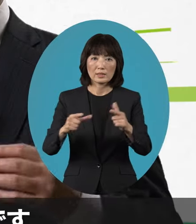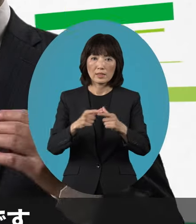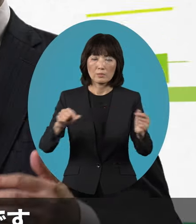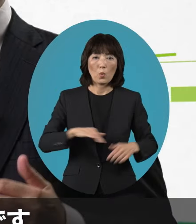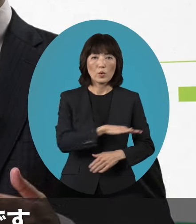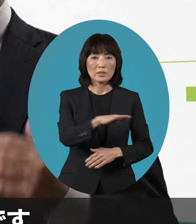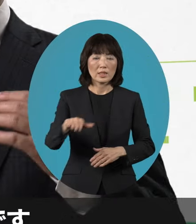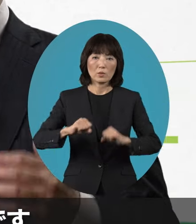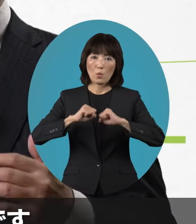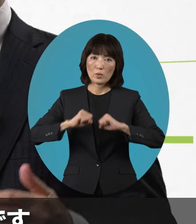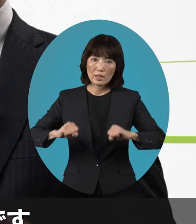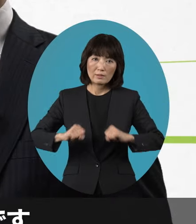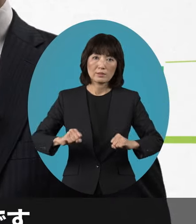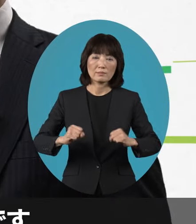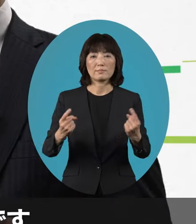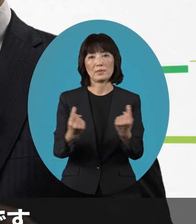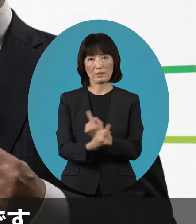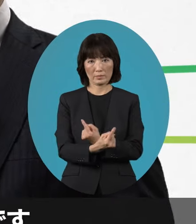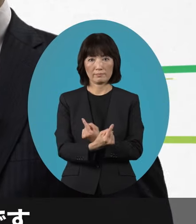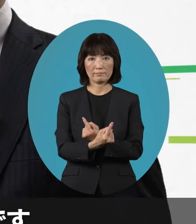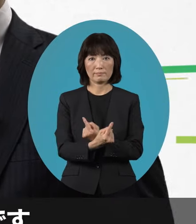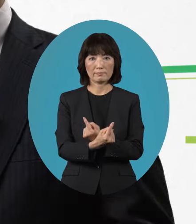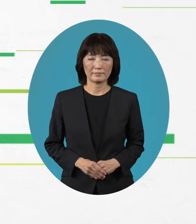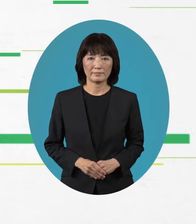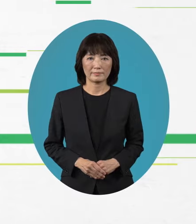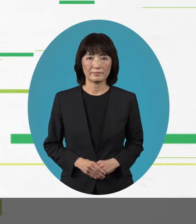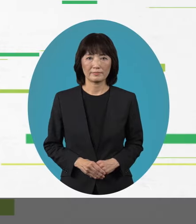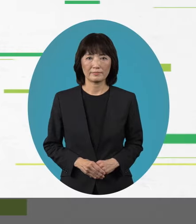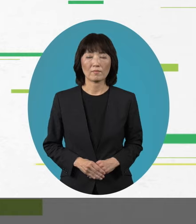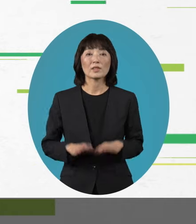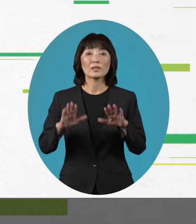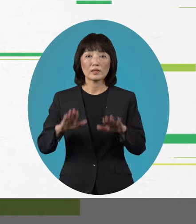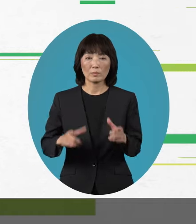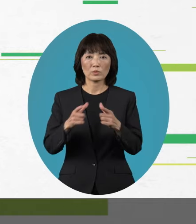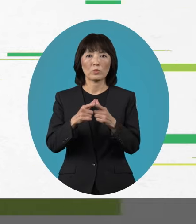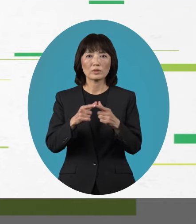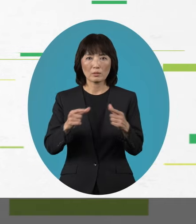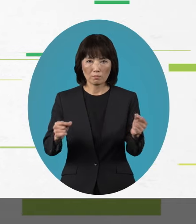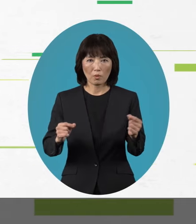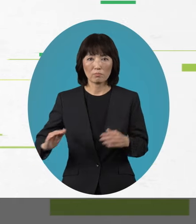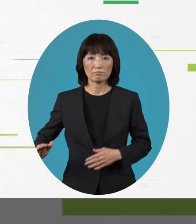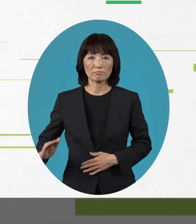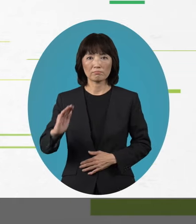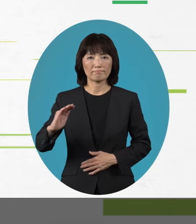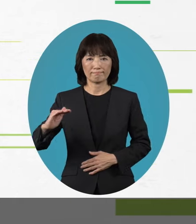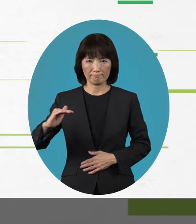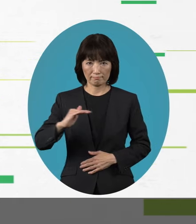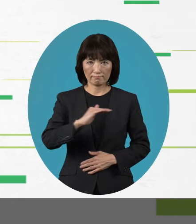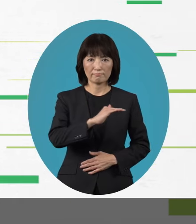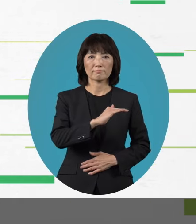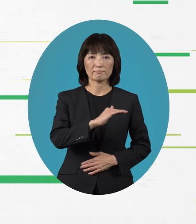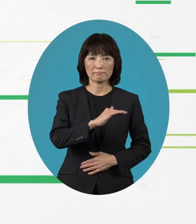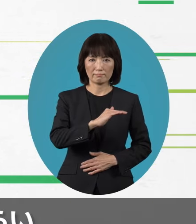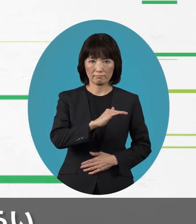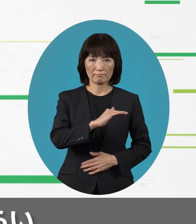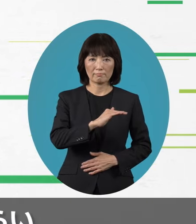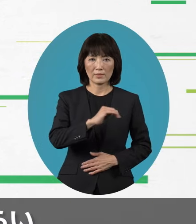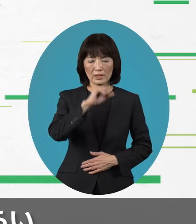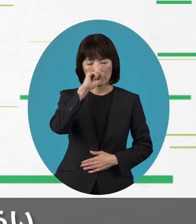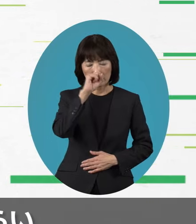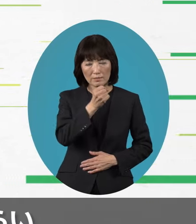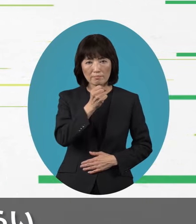日本全体を元気にすることにつながるんです。今の日本、停滞感が漂っています。失